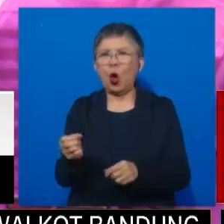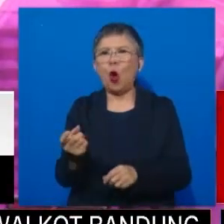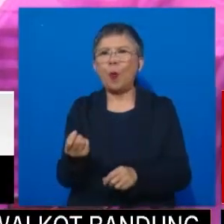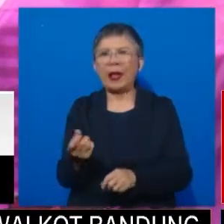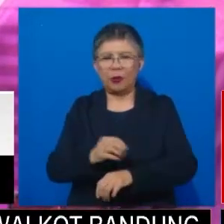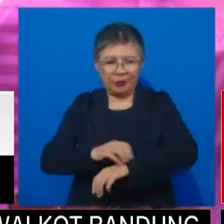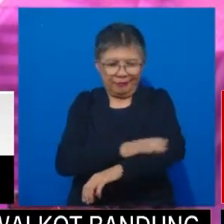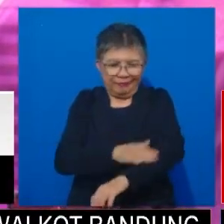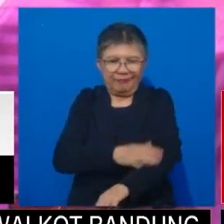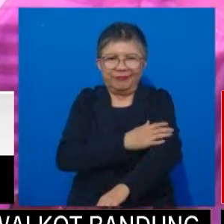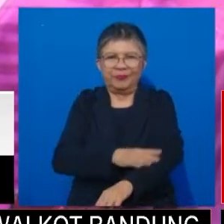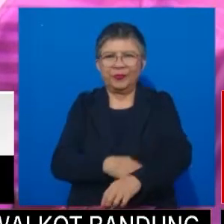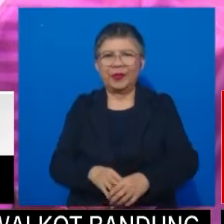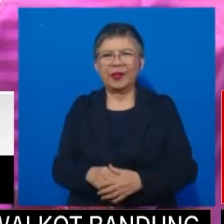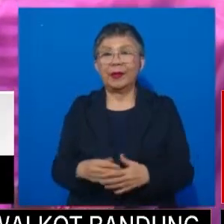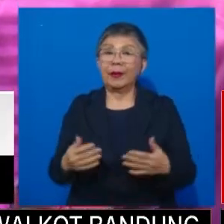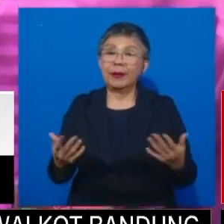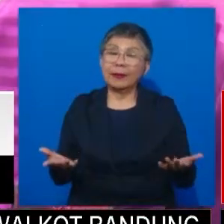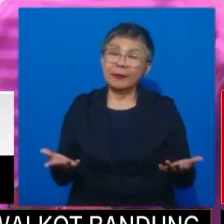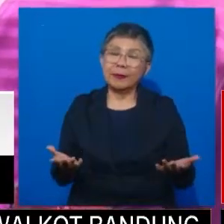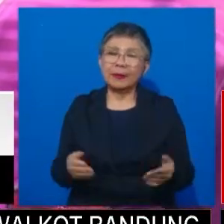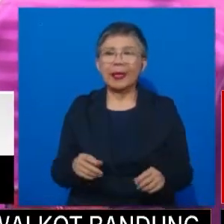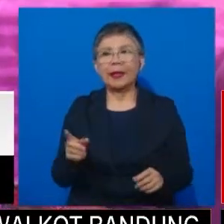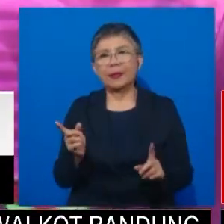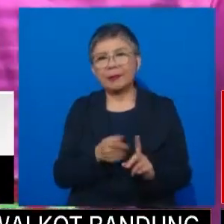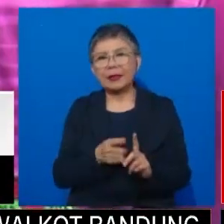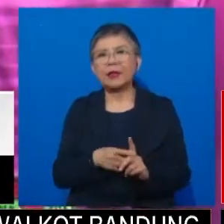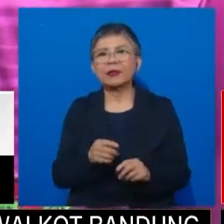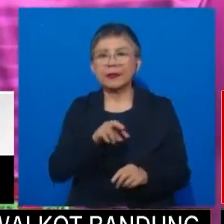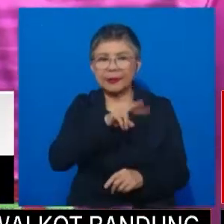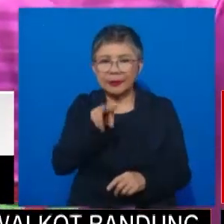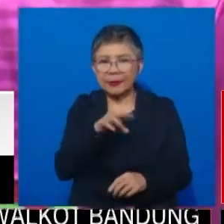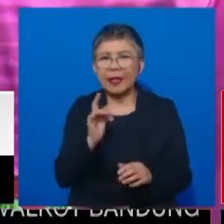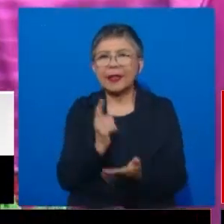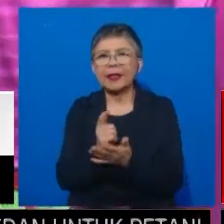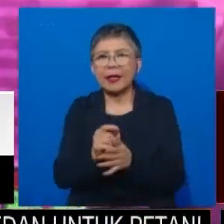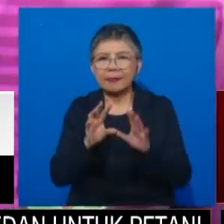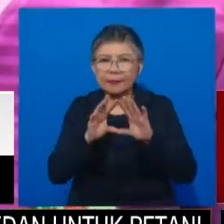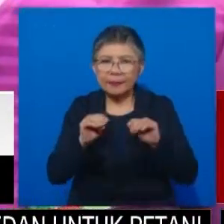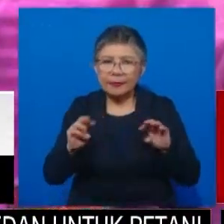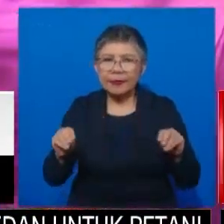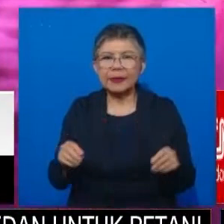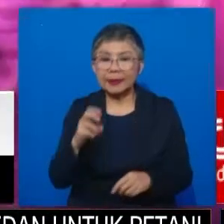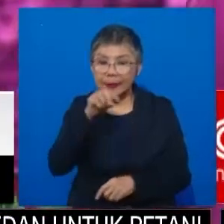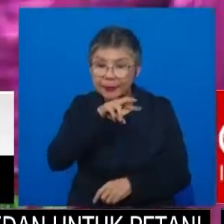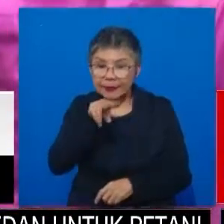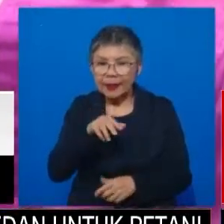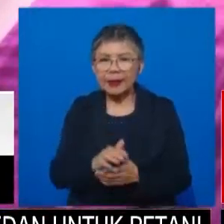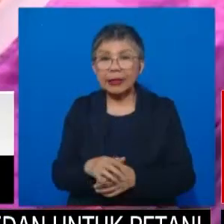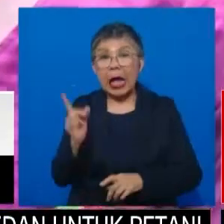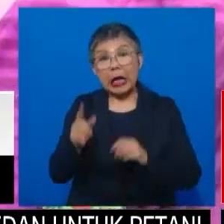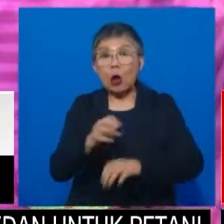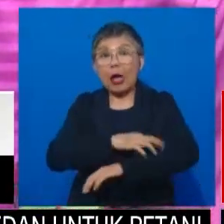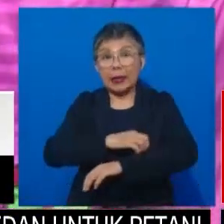kadang-kadang. Cuma namanya juga, saya kan orangnya suka nggak ngambil ini gitu. Kalau gatel,